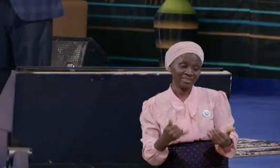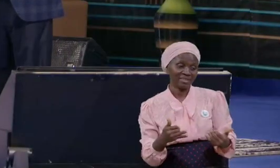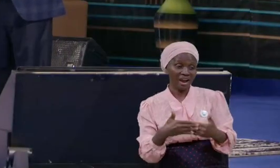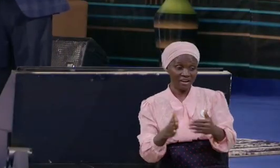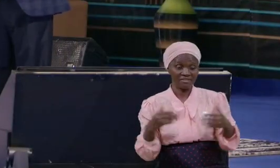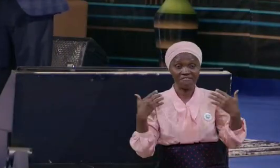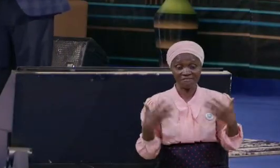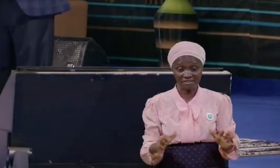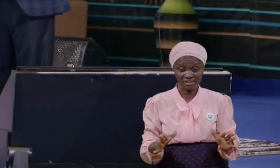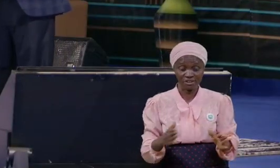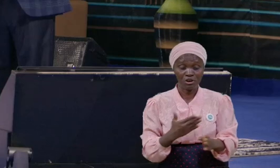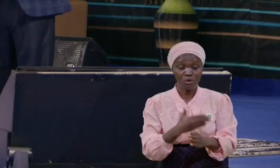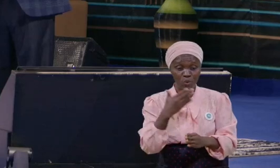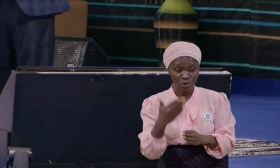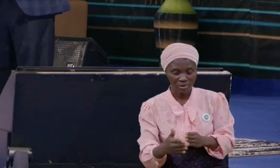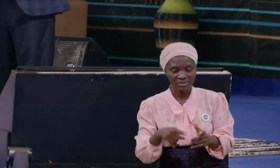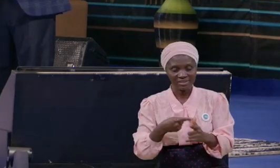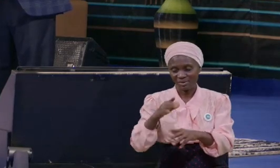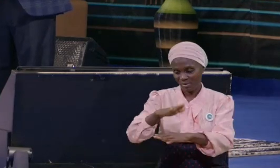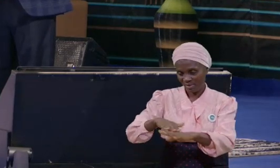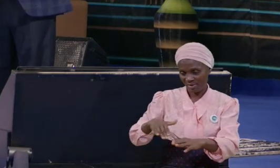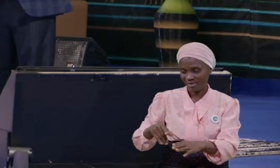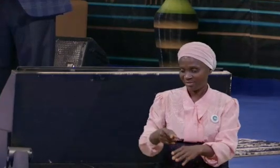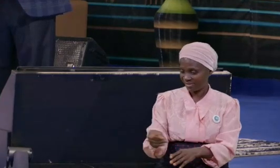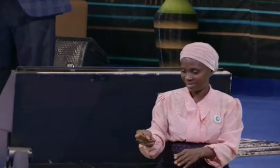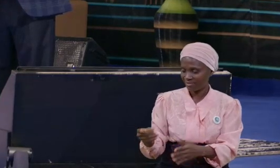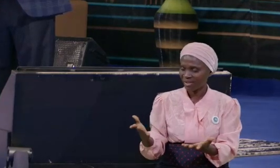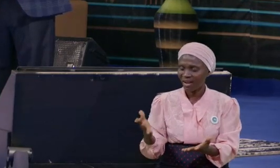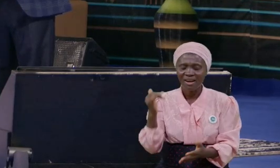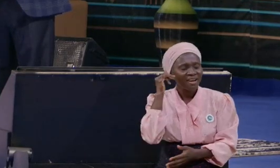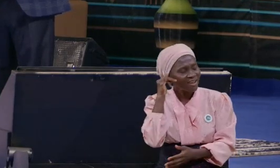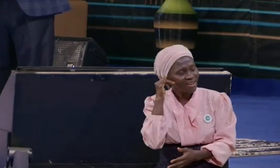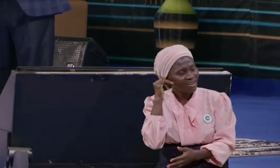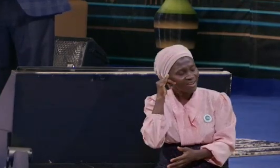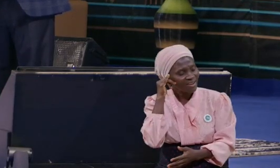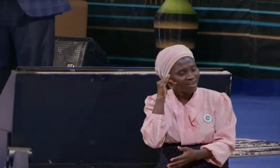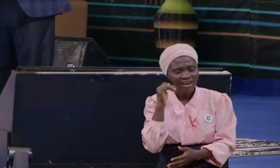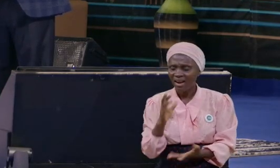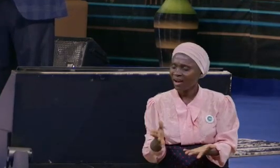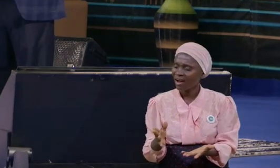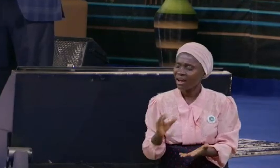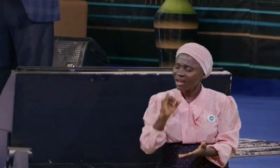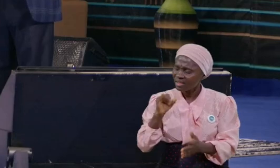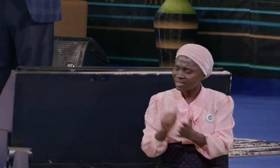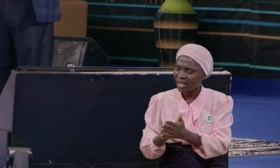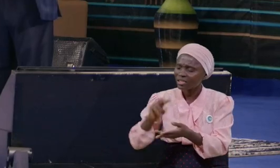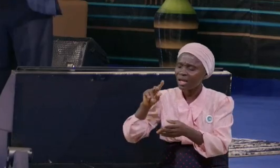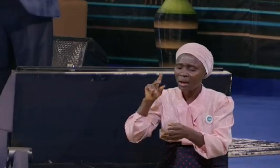les appelle. Allô? C'était telle personne? Oui, c'est moi. Qui es-tu?